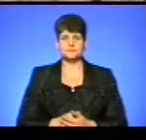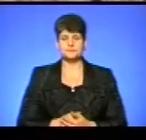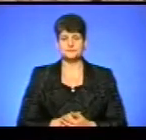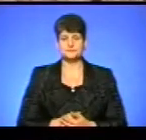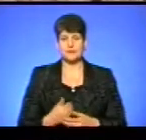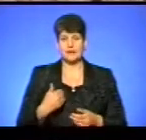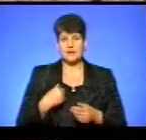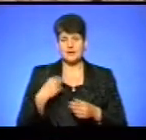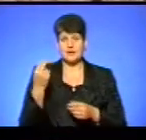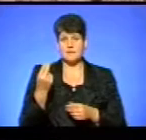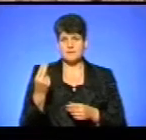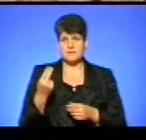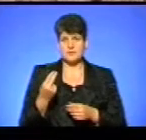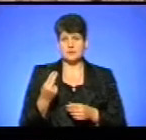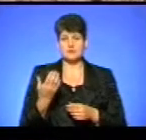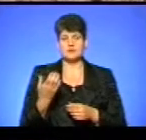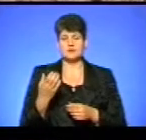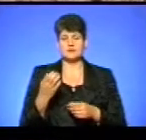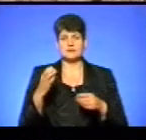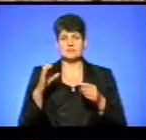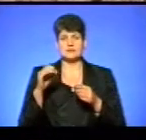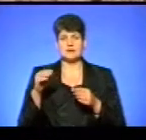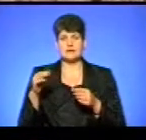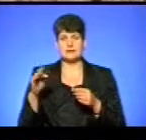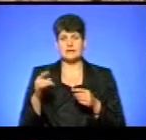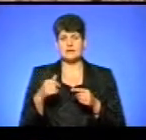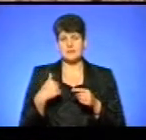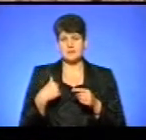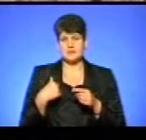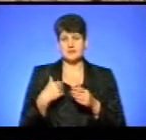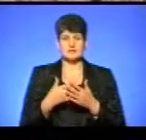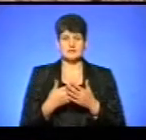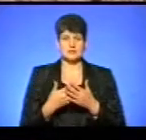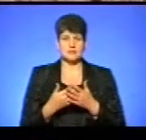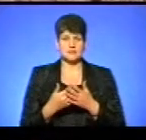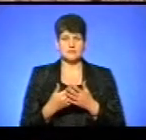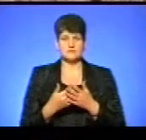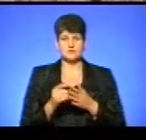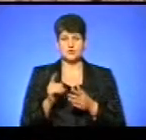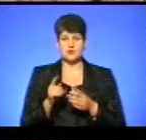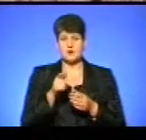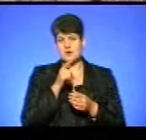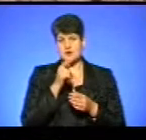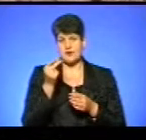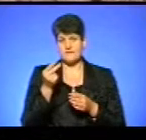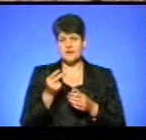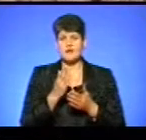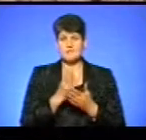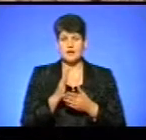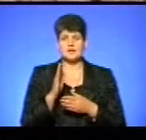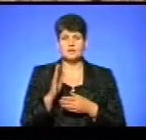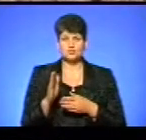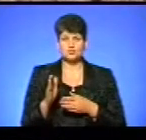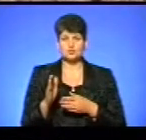Я малюю в стилі графіка. І на мене, мені здається, що графіка має бути саме